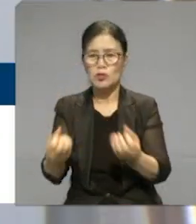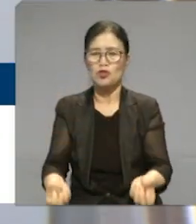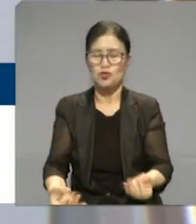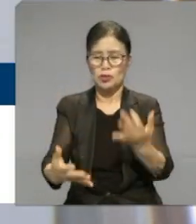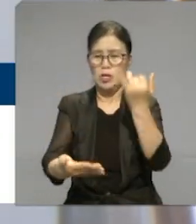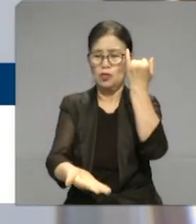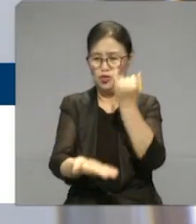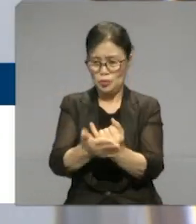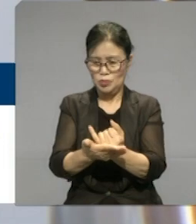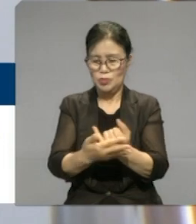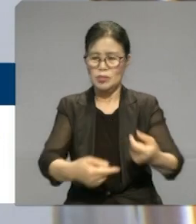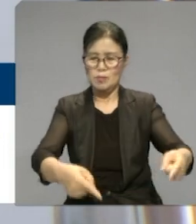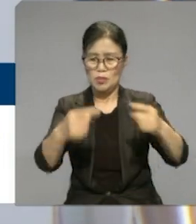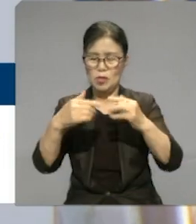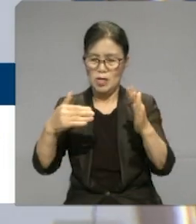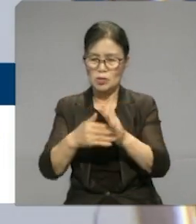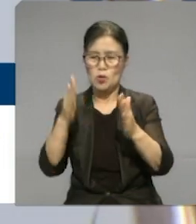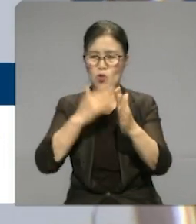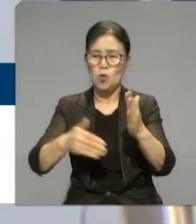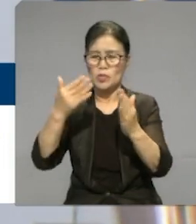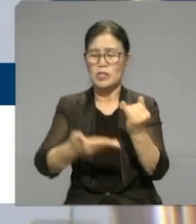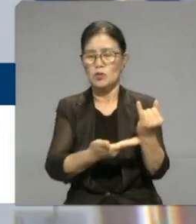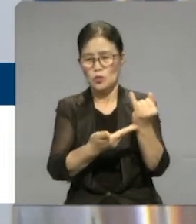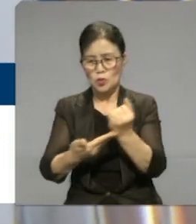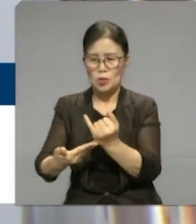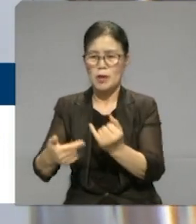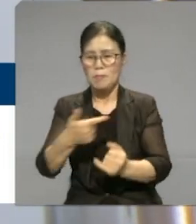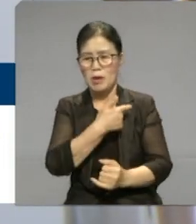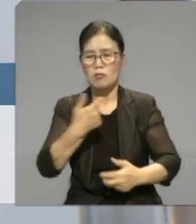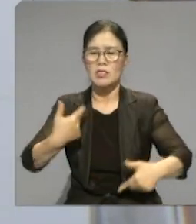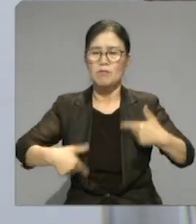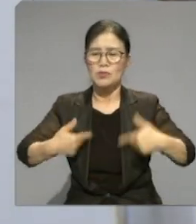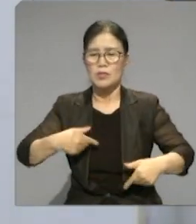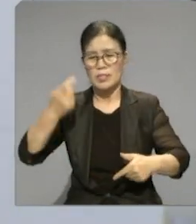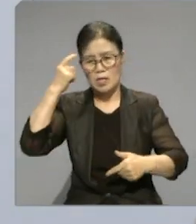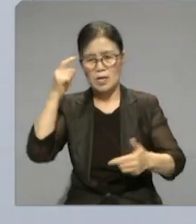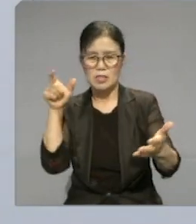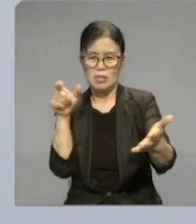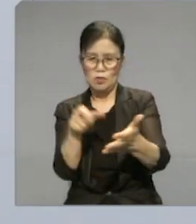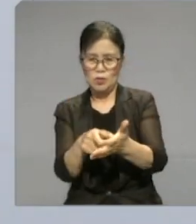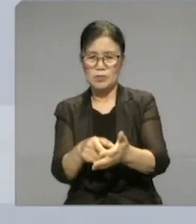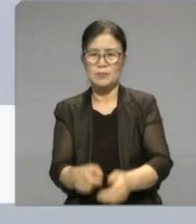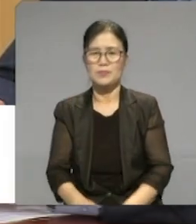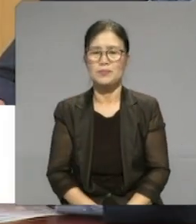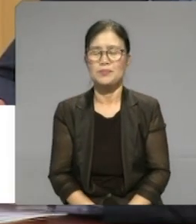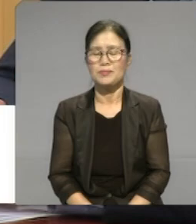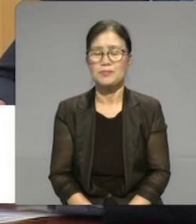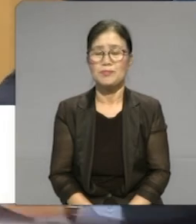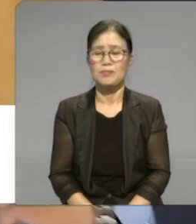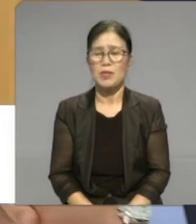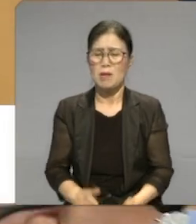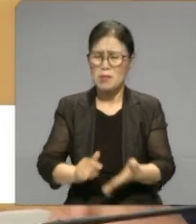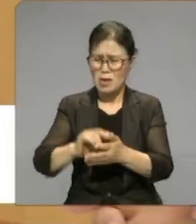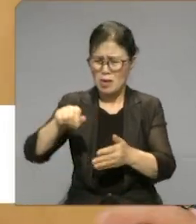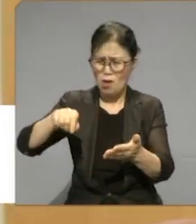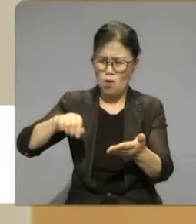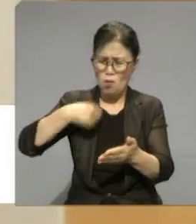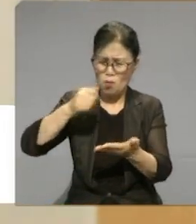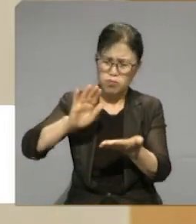주빈으로 참석하도록 공식 초청하게 된 것을 매우 기쁘게 생각한다고 돼 있었습니다. 이른바 황제 기내식 논란과